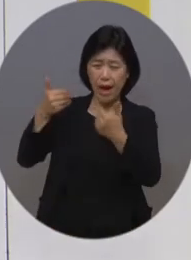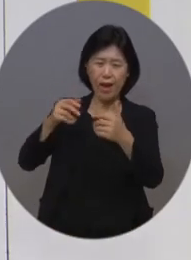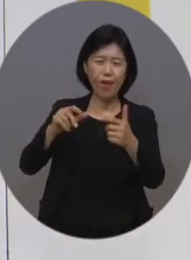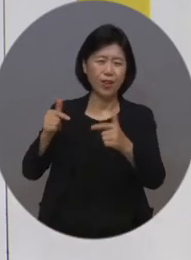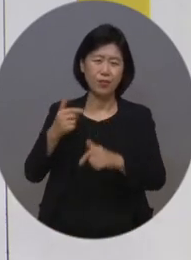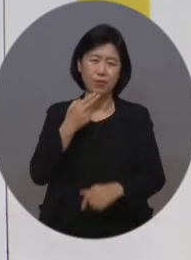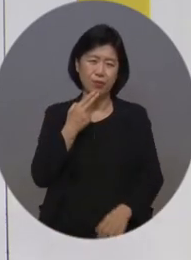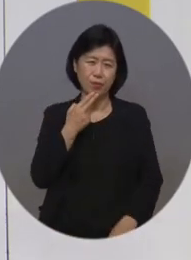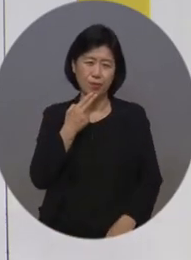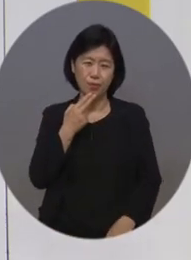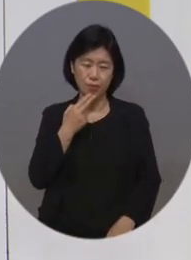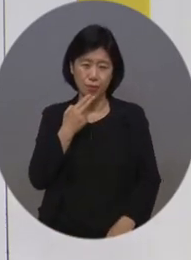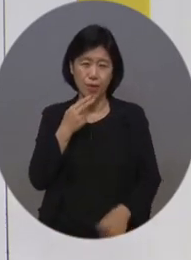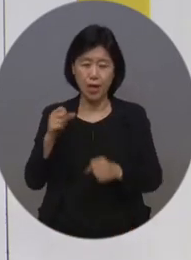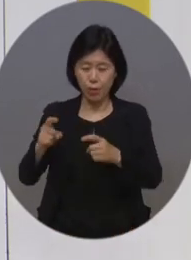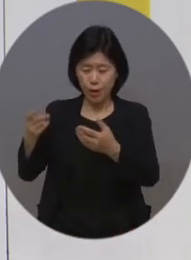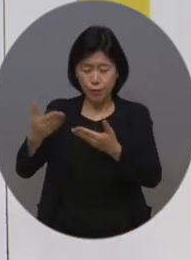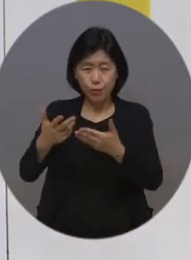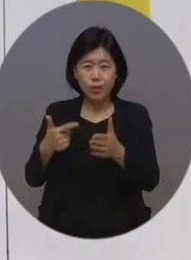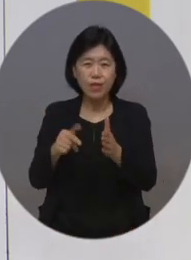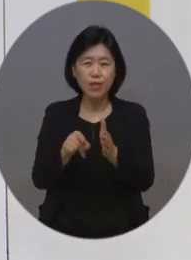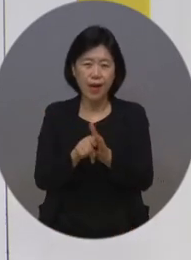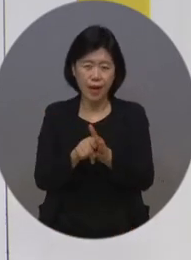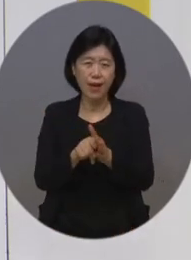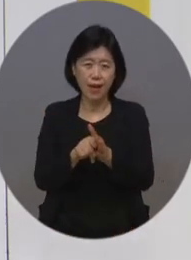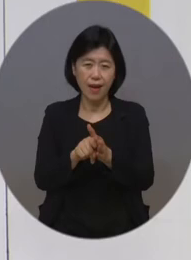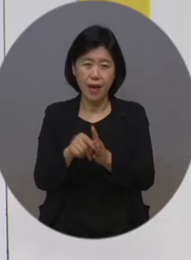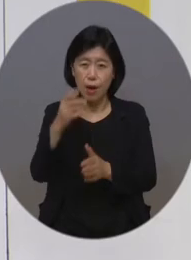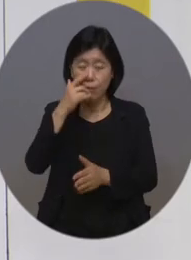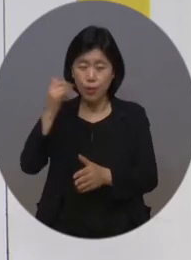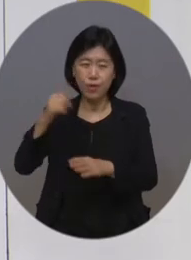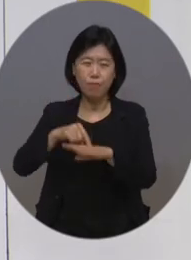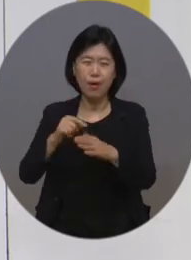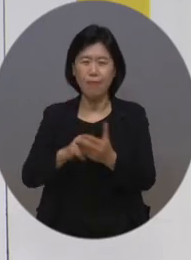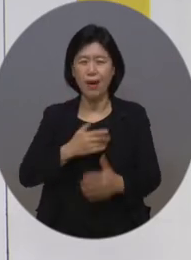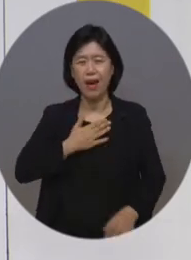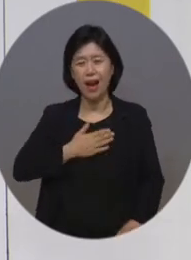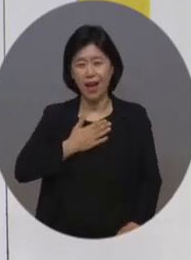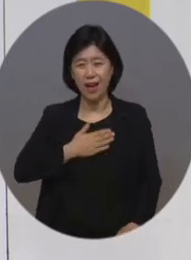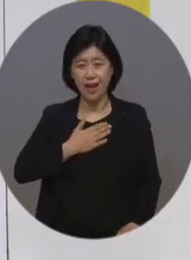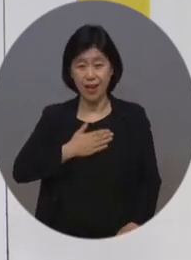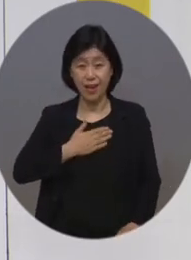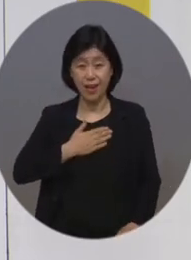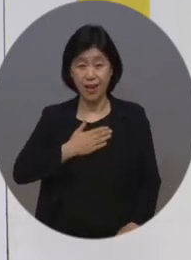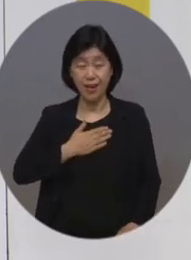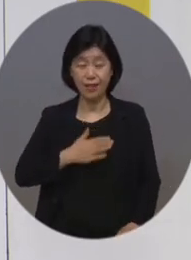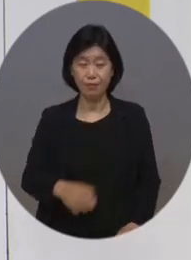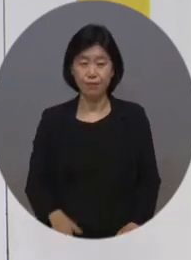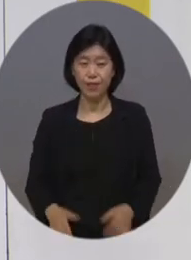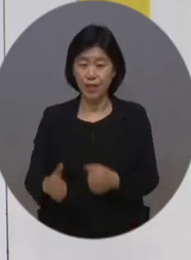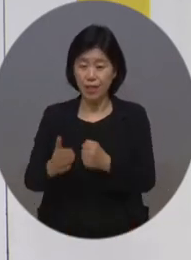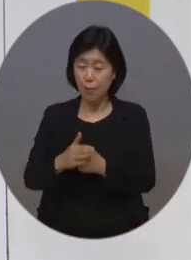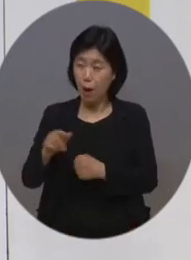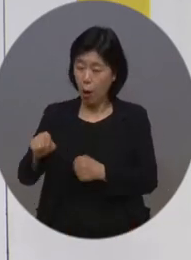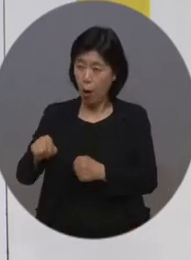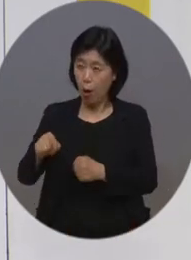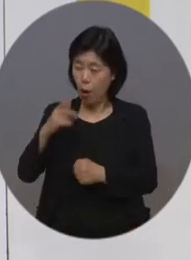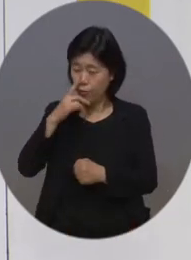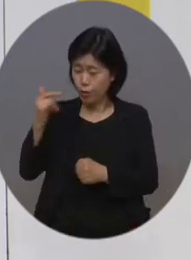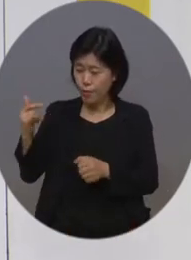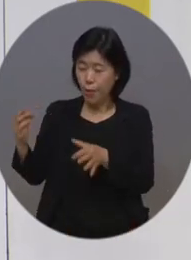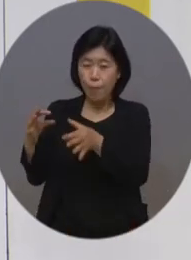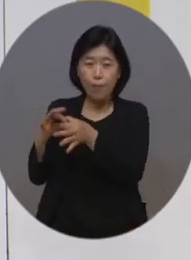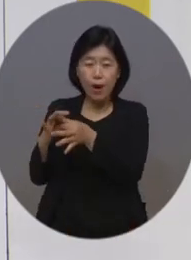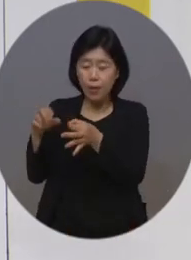기회를 주려고 하는 그 마음이 되면 이 세상이나 사람에 대한 신뢰를 신뢰 할 수